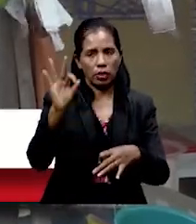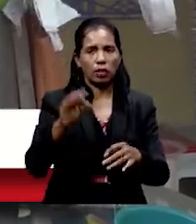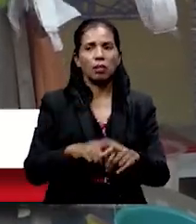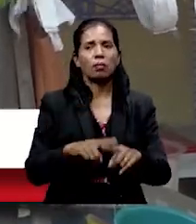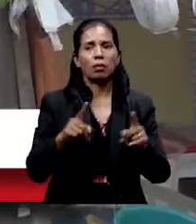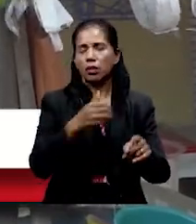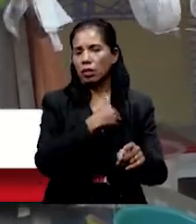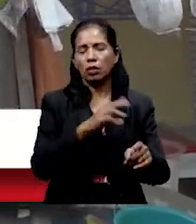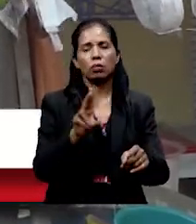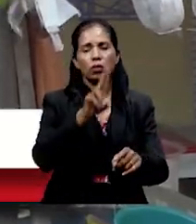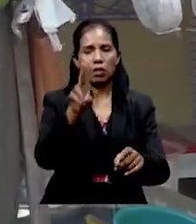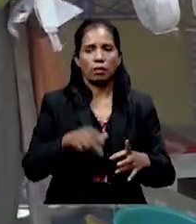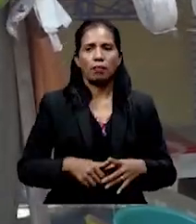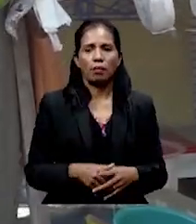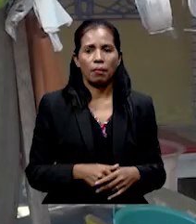idani silak uza